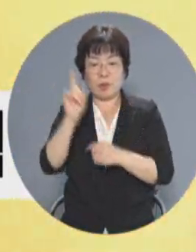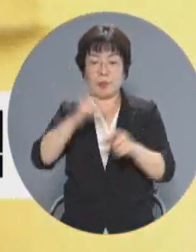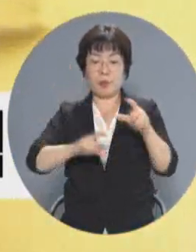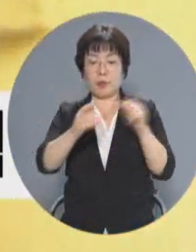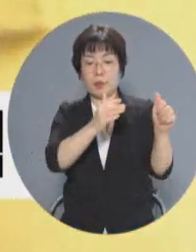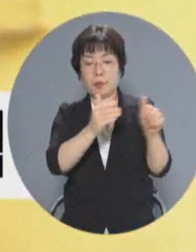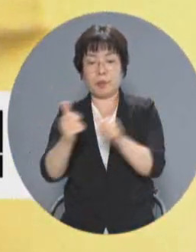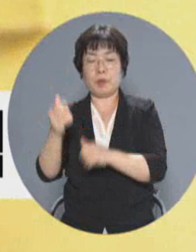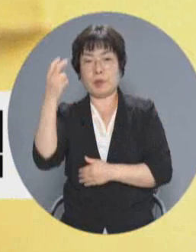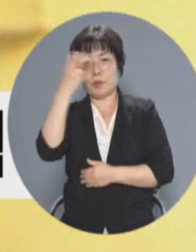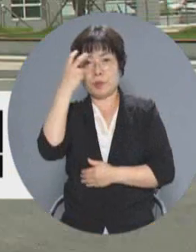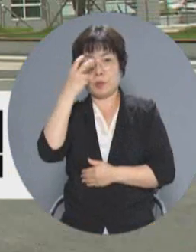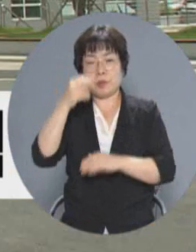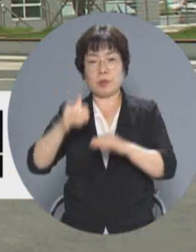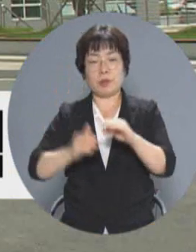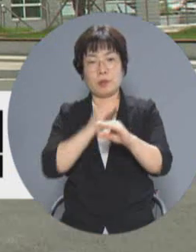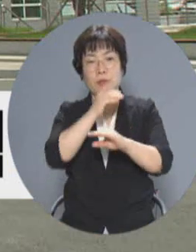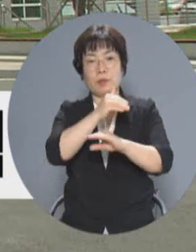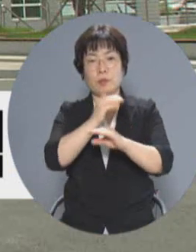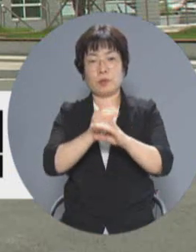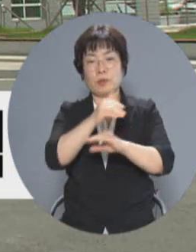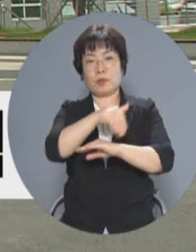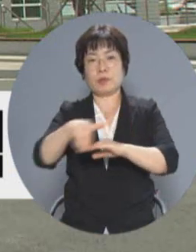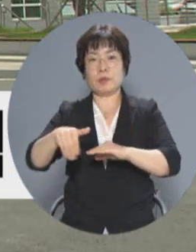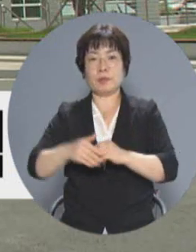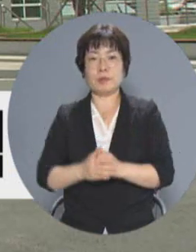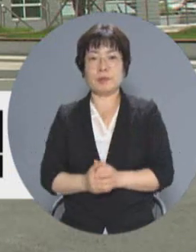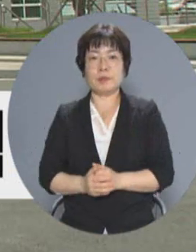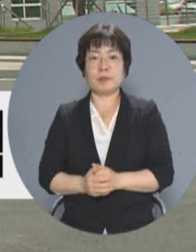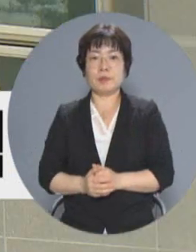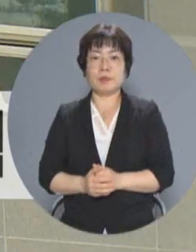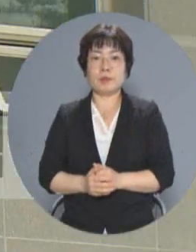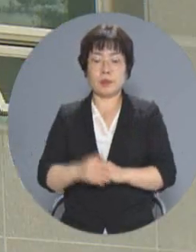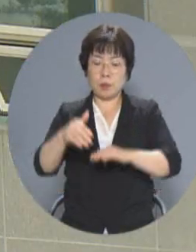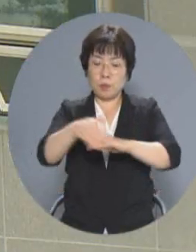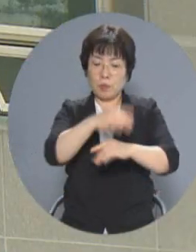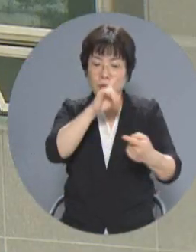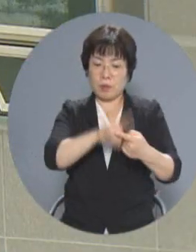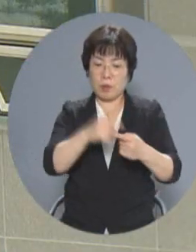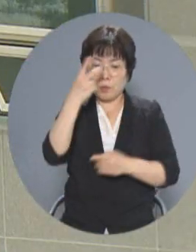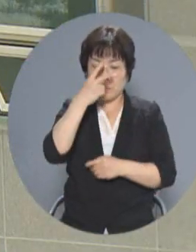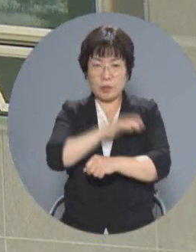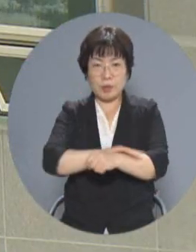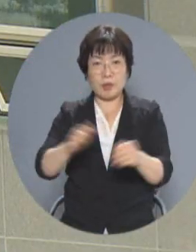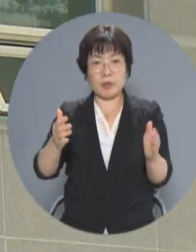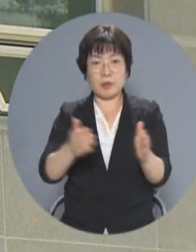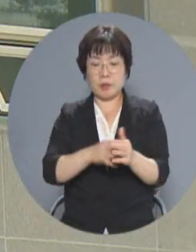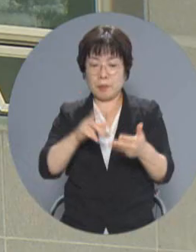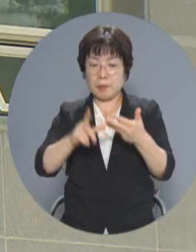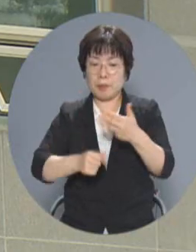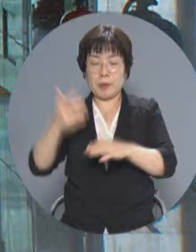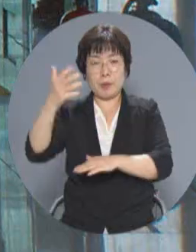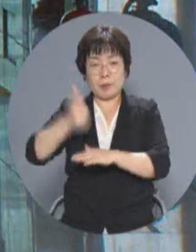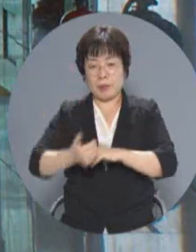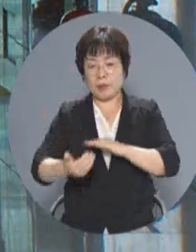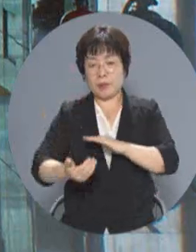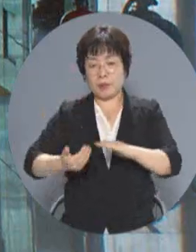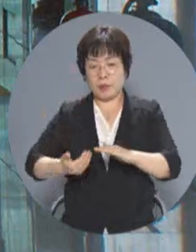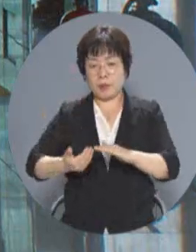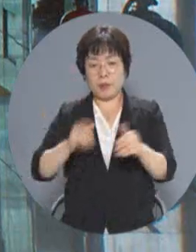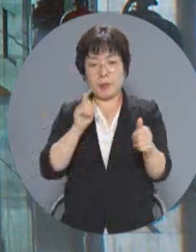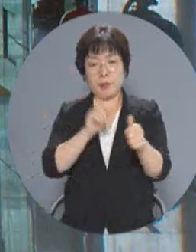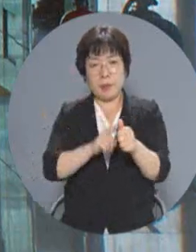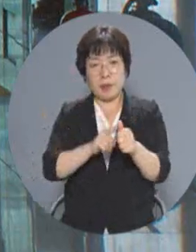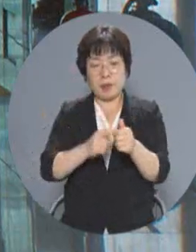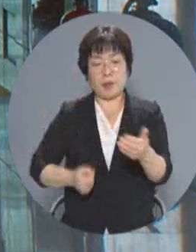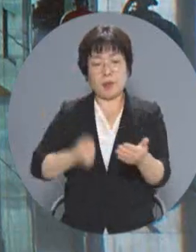더 소환조사를 검토하고 있는 것으로 알려지고 있습니다. 경찰의 계획대로 조사가 이루어지면 이달 하순 안에 정 시장에 대한